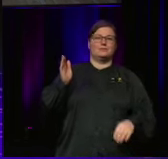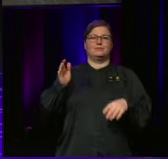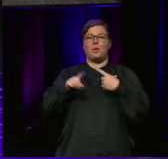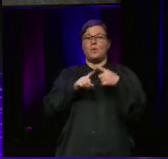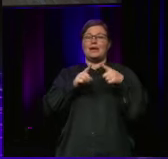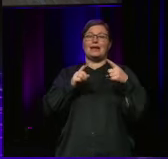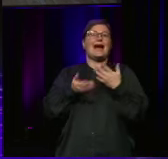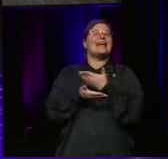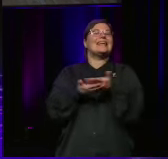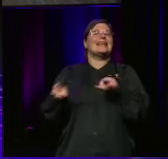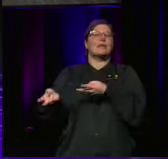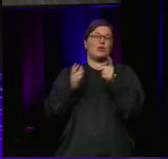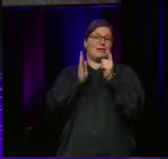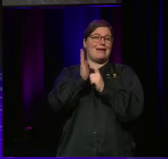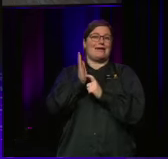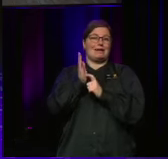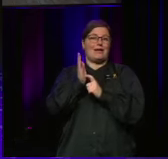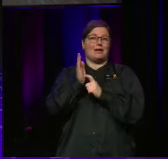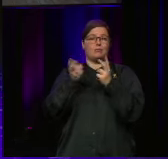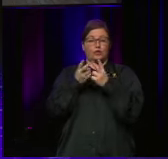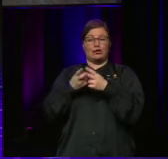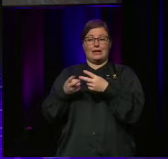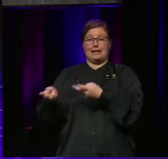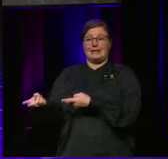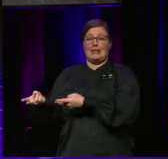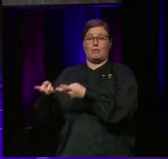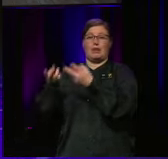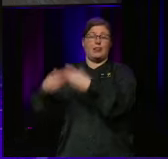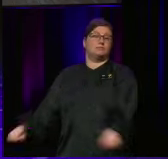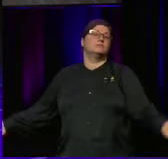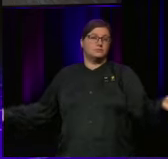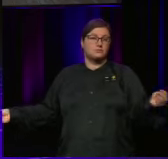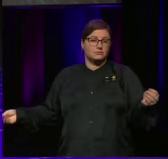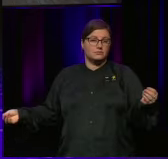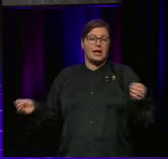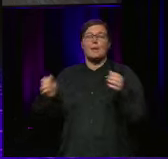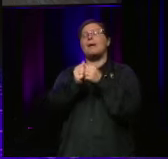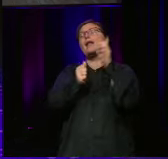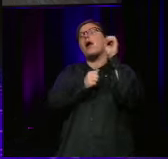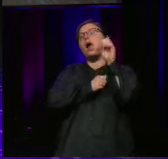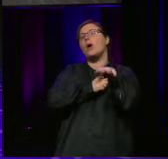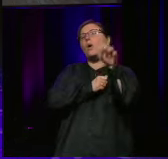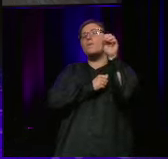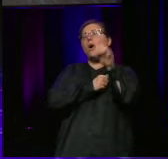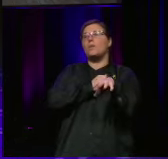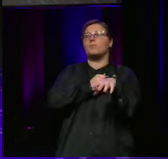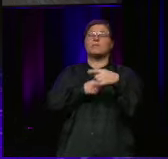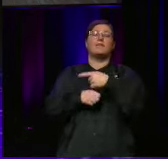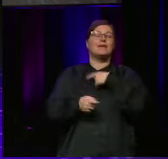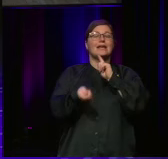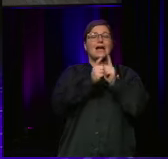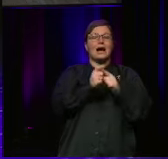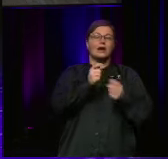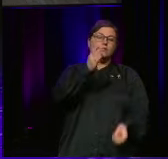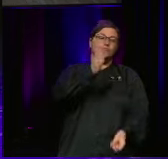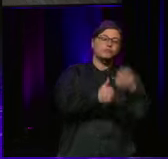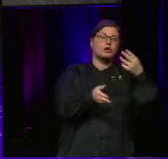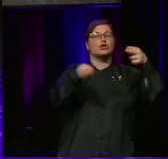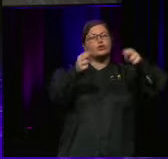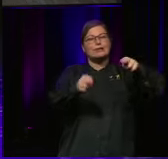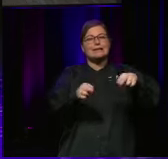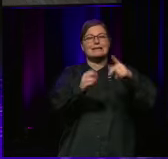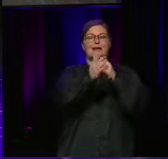icke-demokratiska regler och ta oss ur demokratin. Men även om vi skulle få juridiska regler om